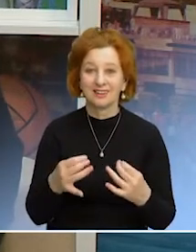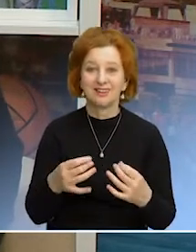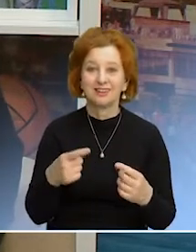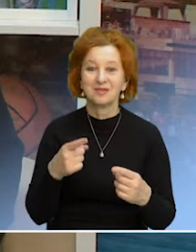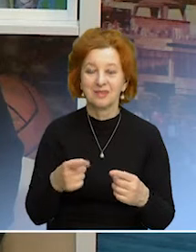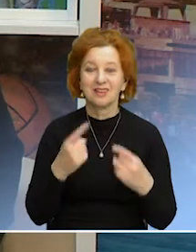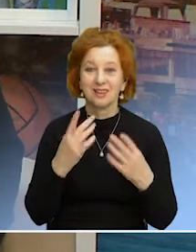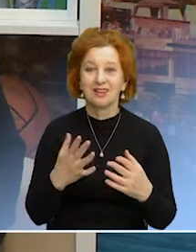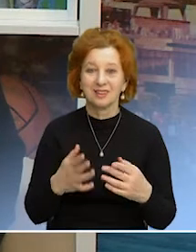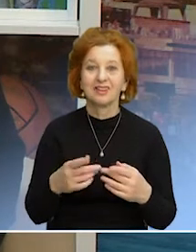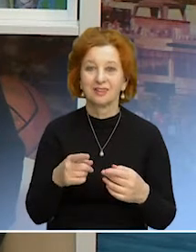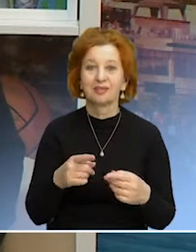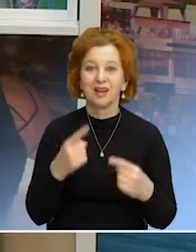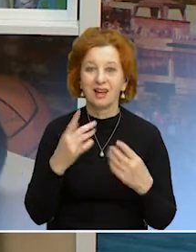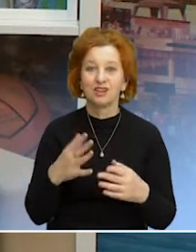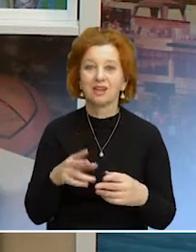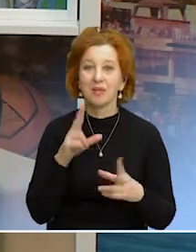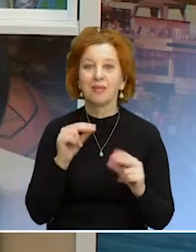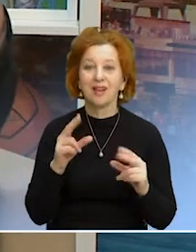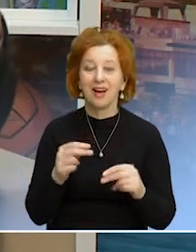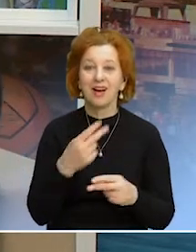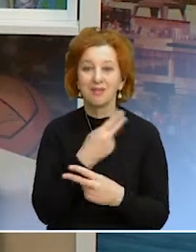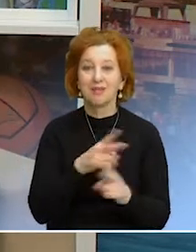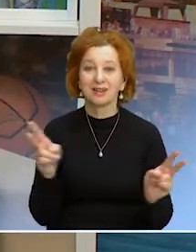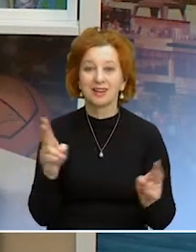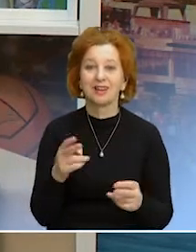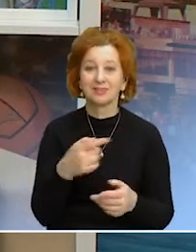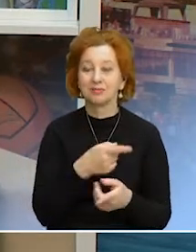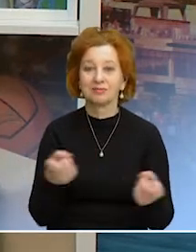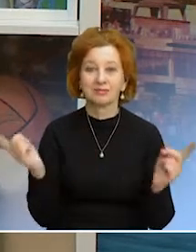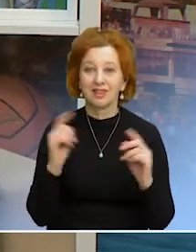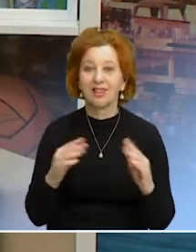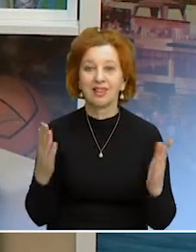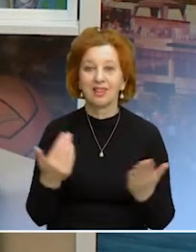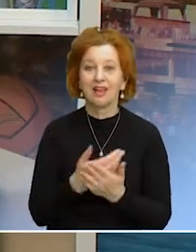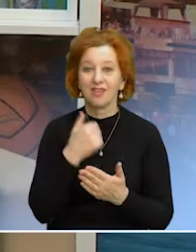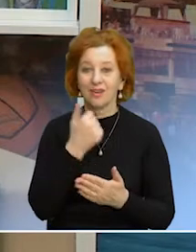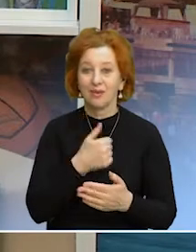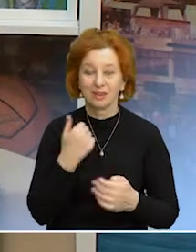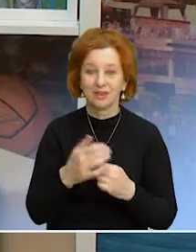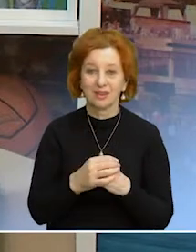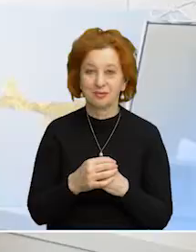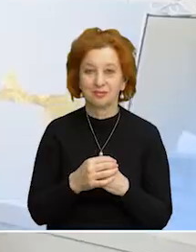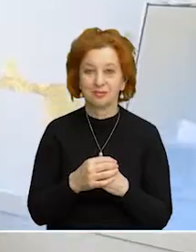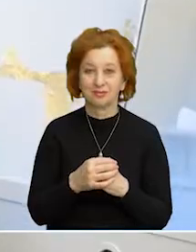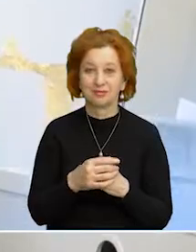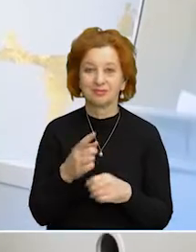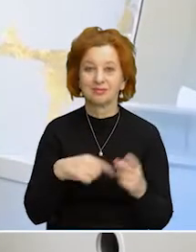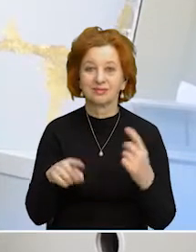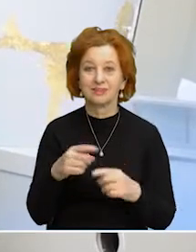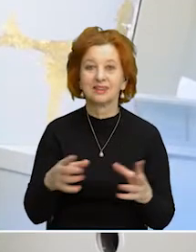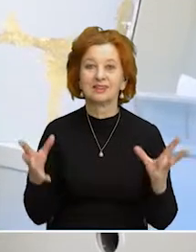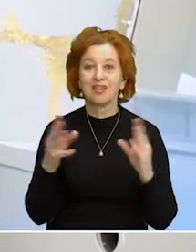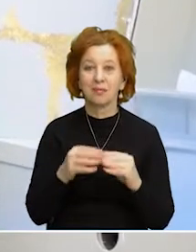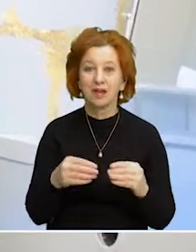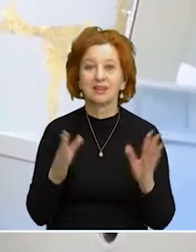чего? Эх, прям шла бы по сторонам, смотрела, ну, чем не красота, чем не новогодние открытки. Да.